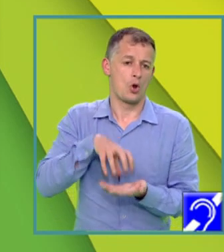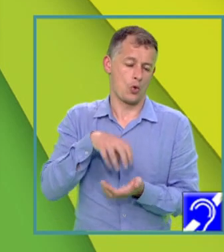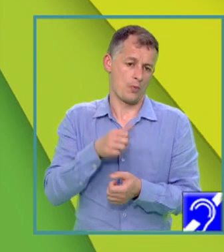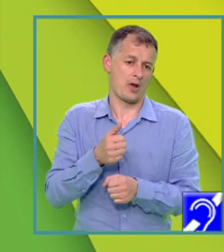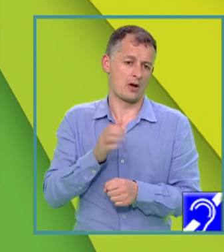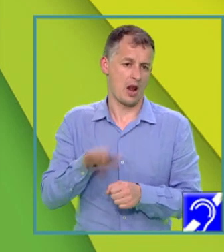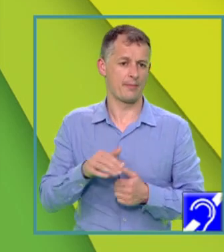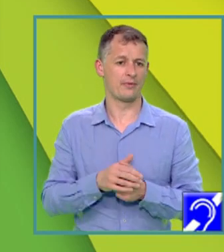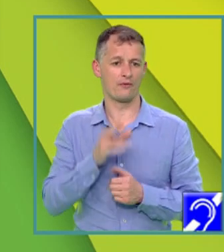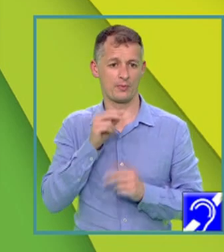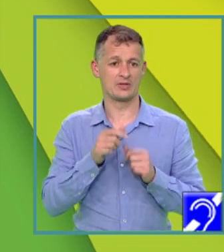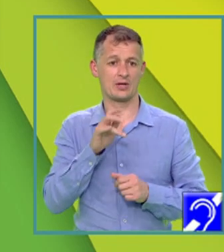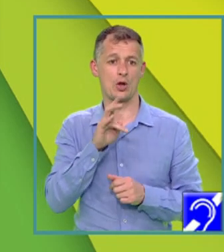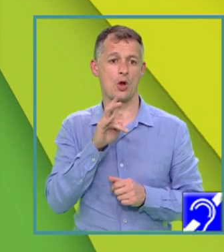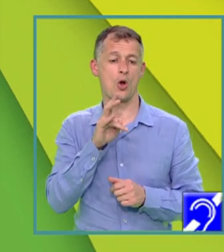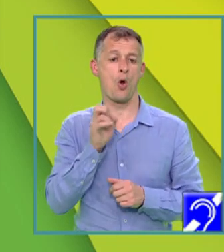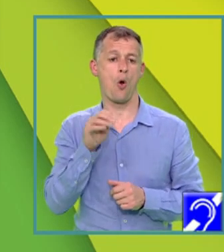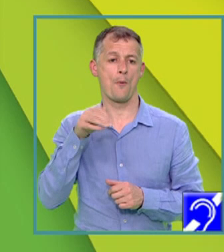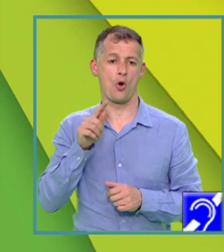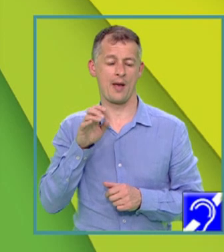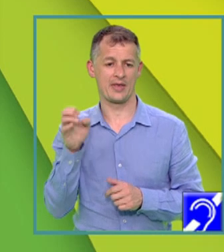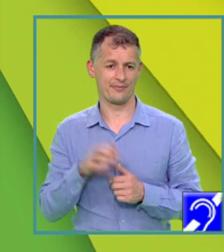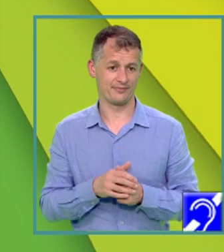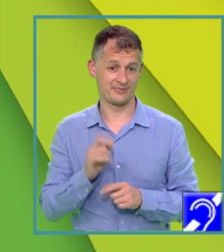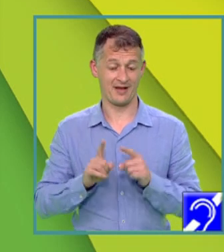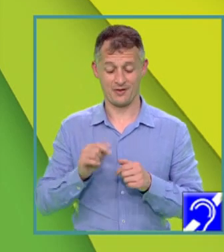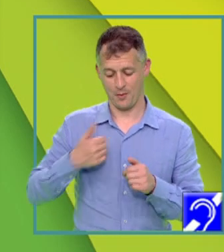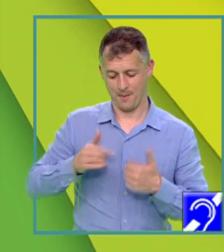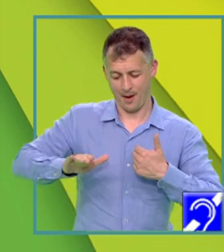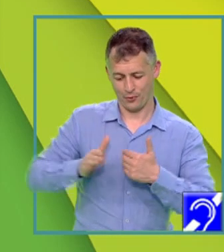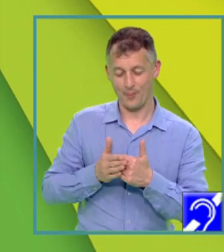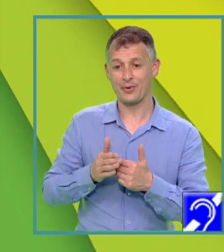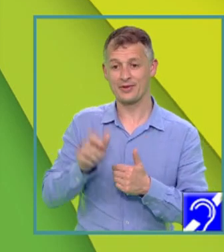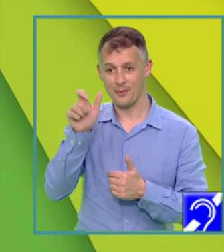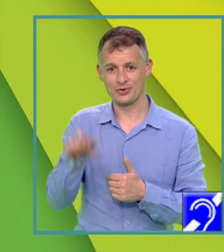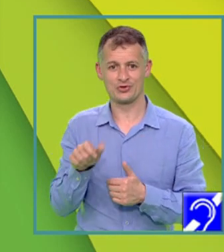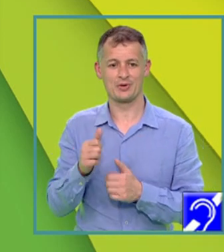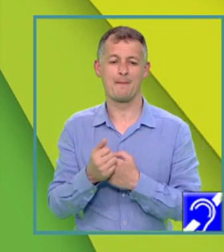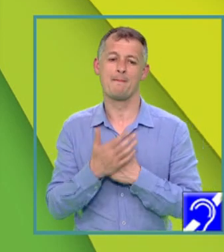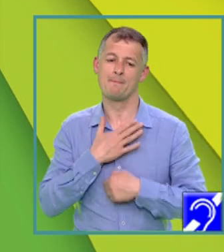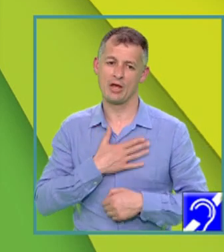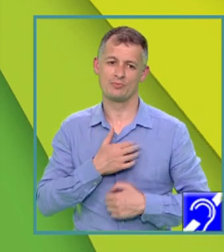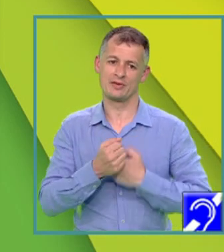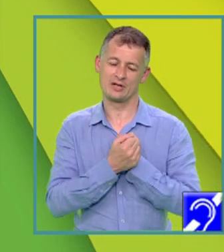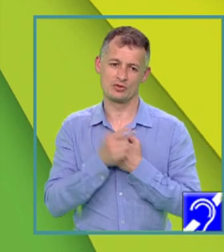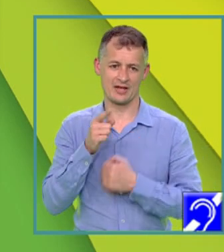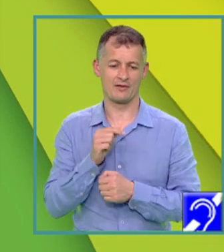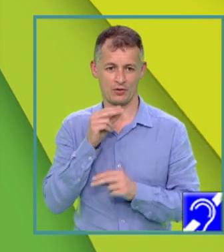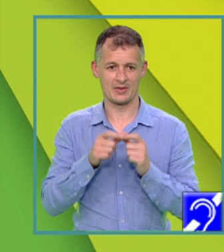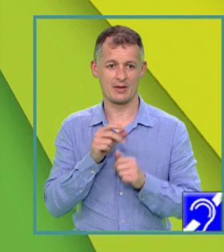homogamie. Iar dacă mă apropii de o anumită persoană, îmi place și mă îndrăgostesc de ea, atunci vorbesc